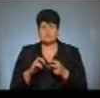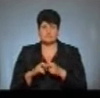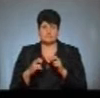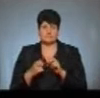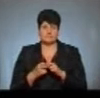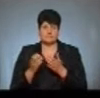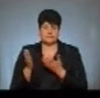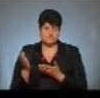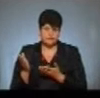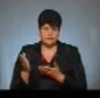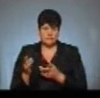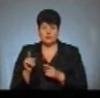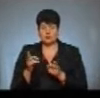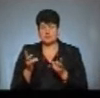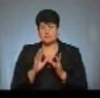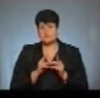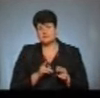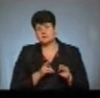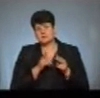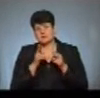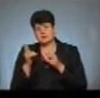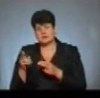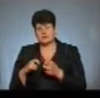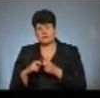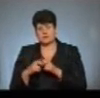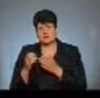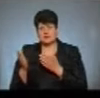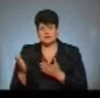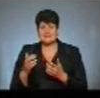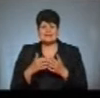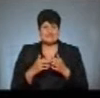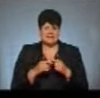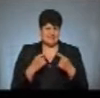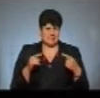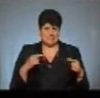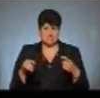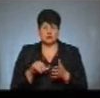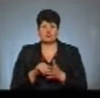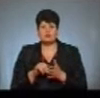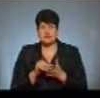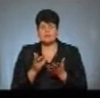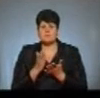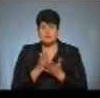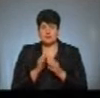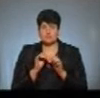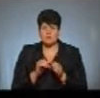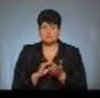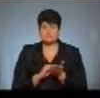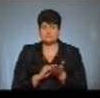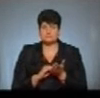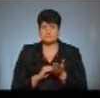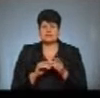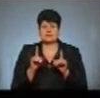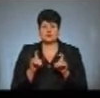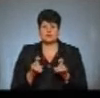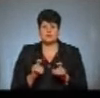місті Івано-Франківську, тому треба буде їхати в Івано-Франківськ. Серед інших учасників, які мають право складати